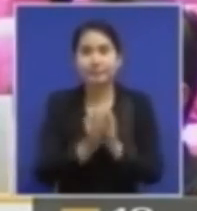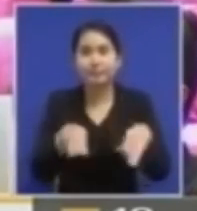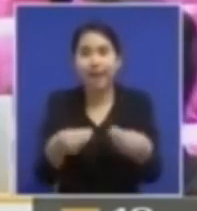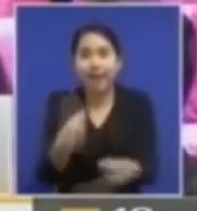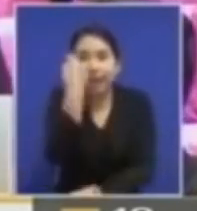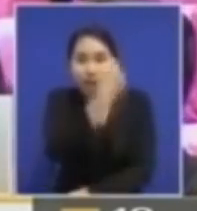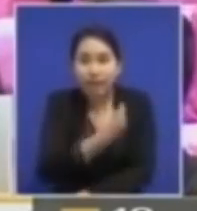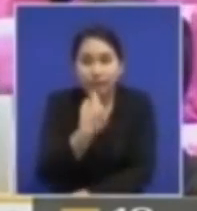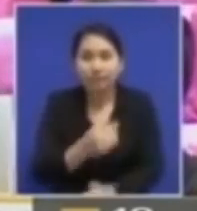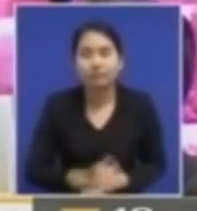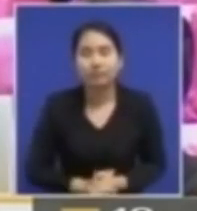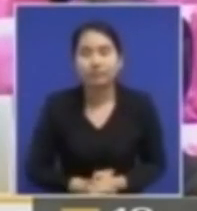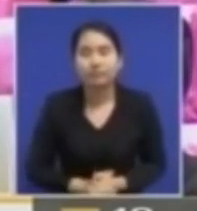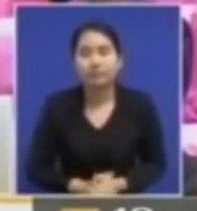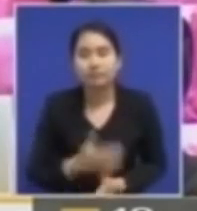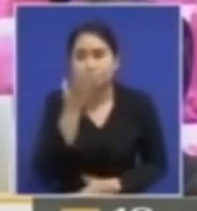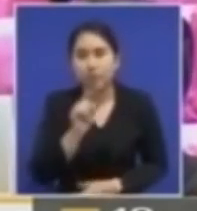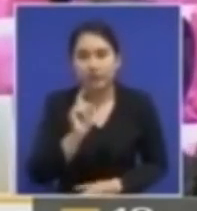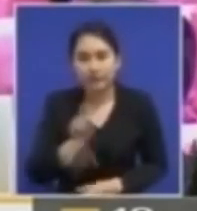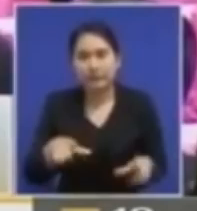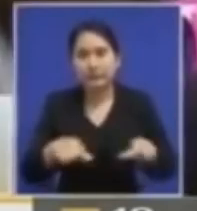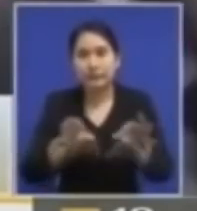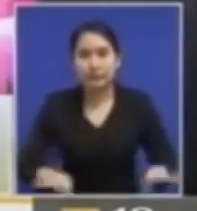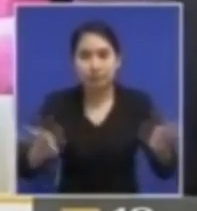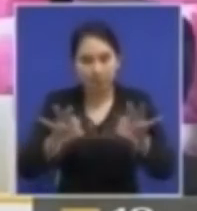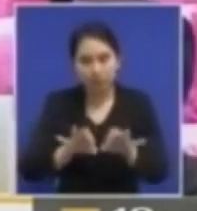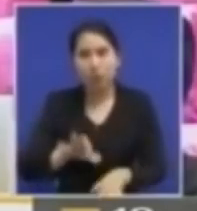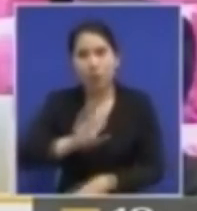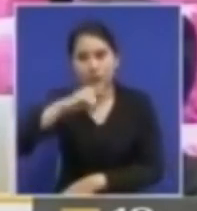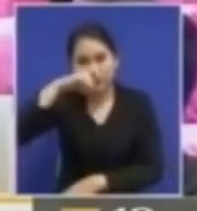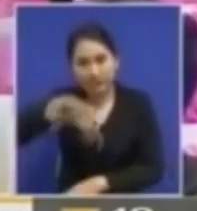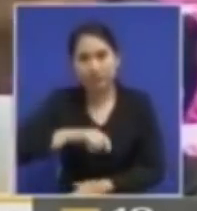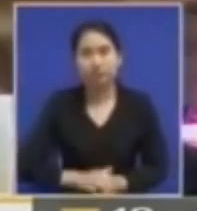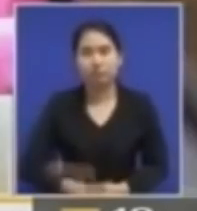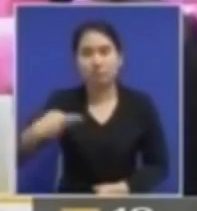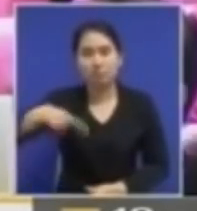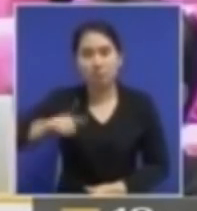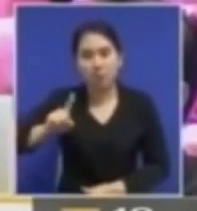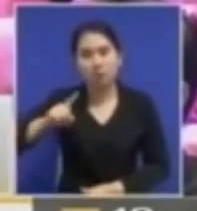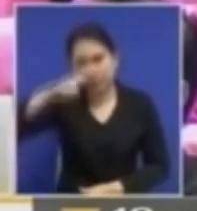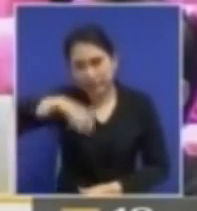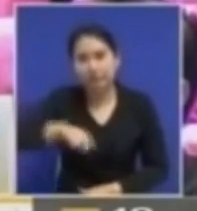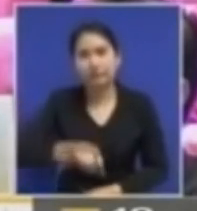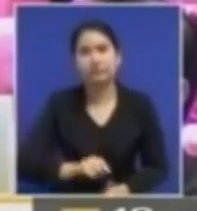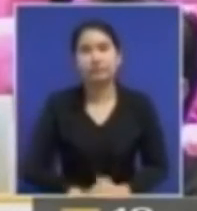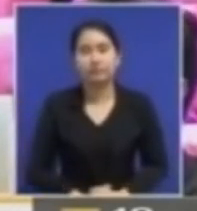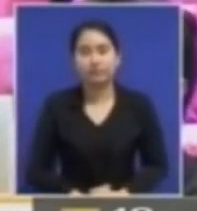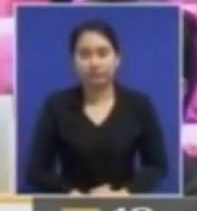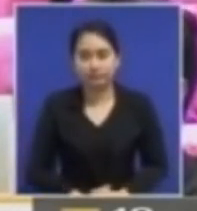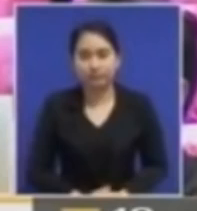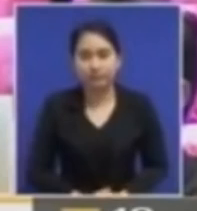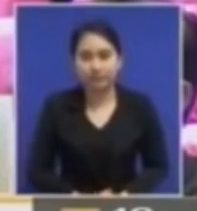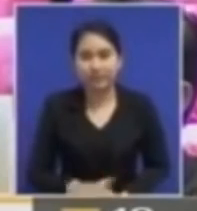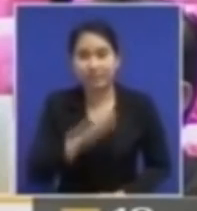งนี้ถือว่าเป็นเรื่องสำคัญของประเทศชาติเป็นประโยชน์สำคัญของประเทศชาตินะครับถ้าสภาแห่